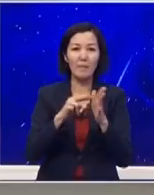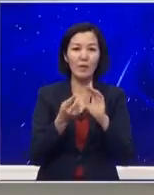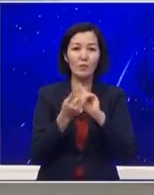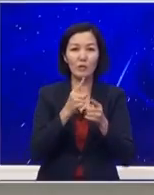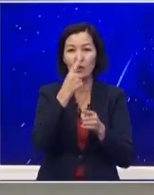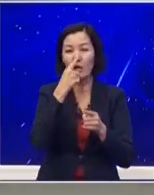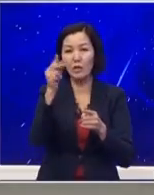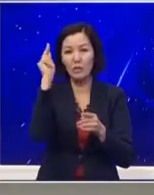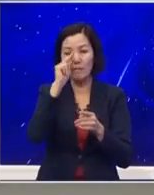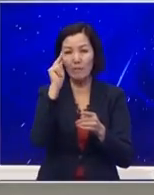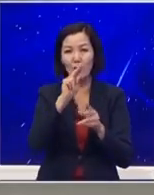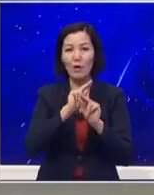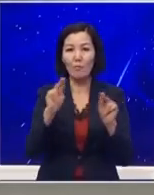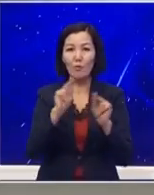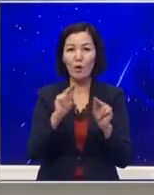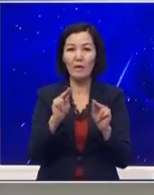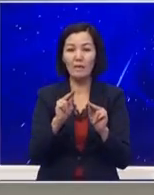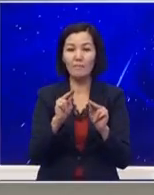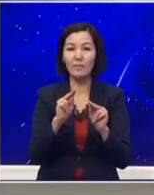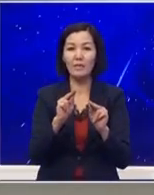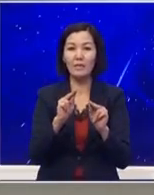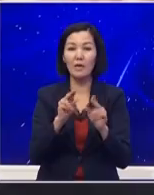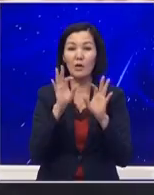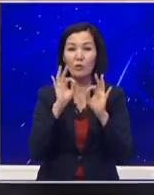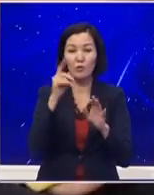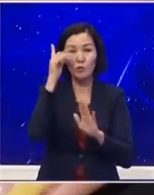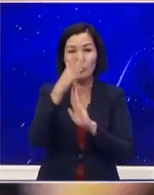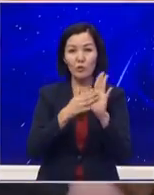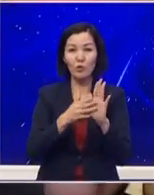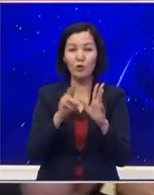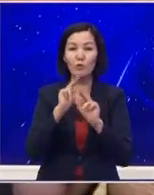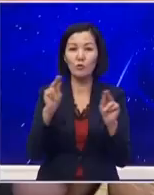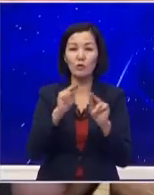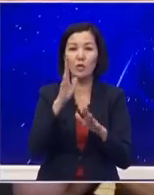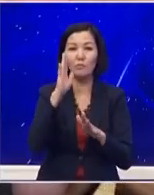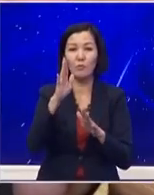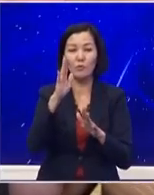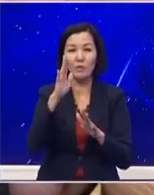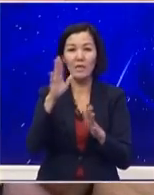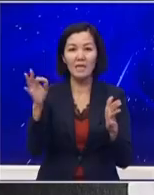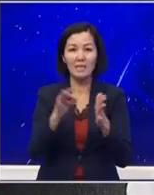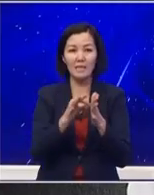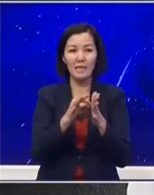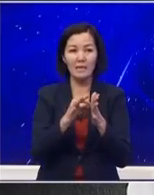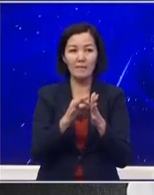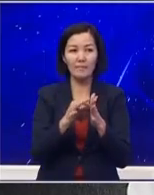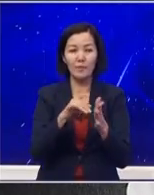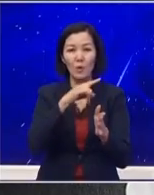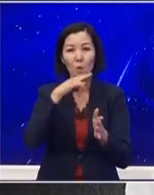Қашықтан білім алғанда мұғалім қадірін түсіндік дейді. Сондықтан болашақта ұстаз болуды мақсат етті. Орыс тілі